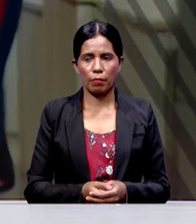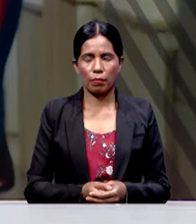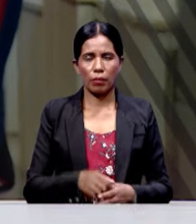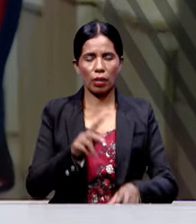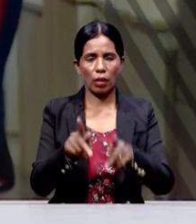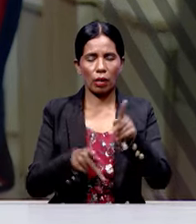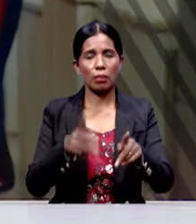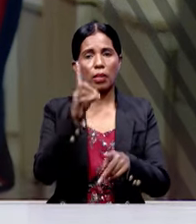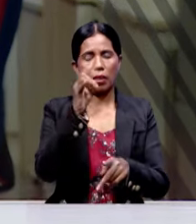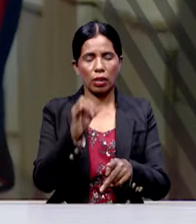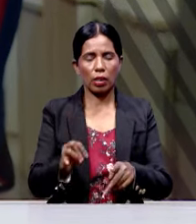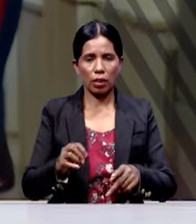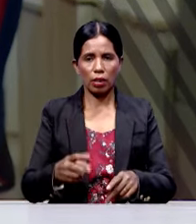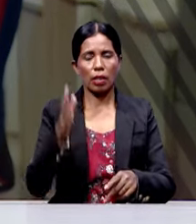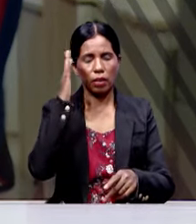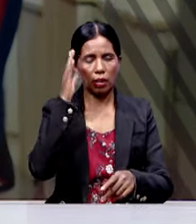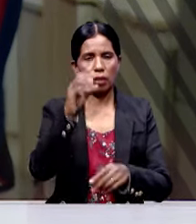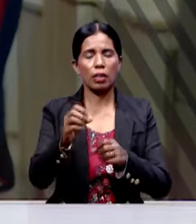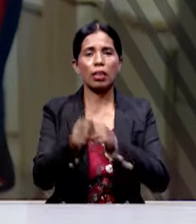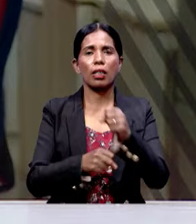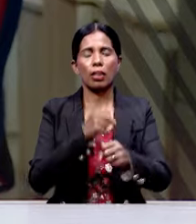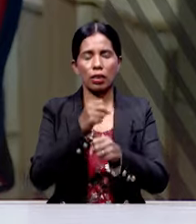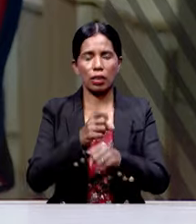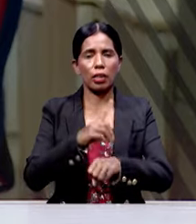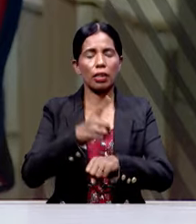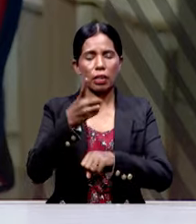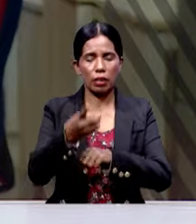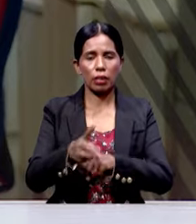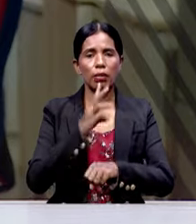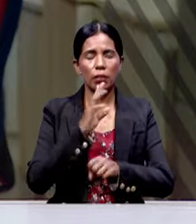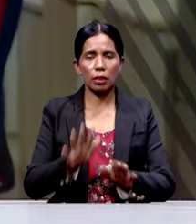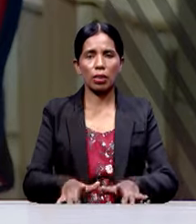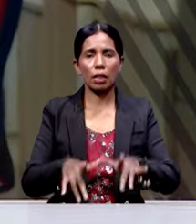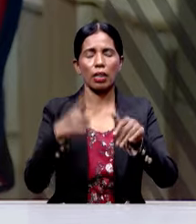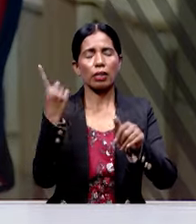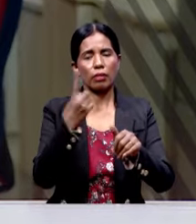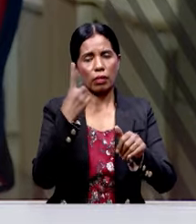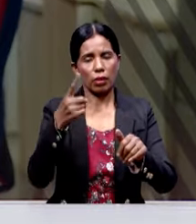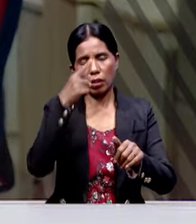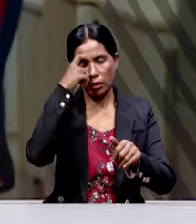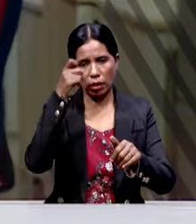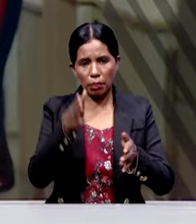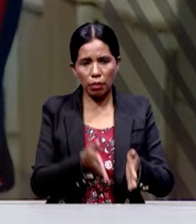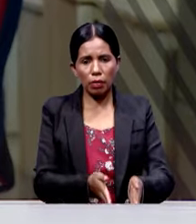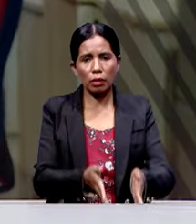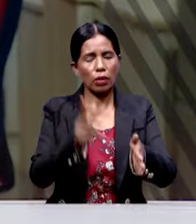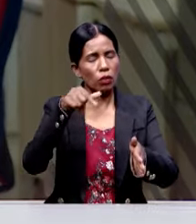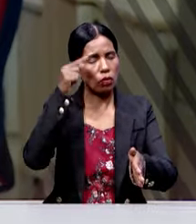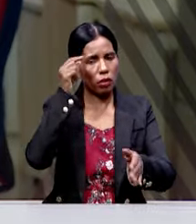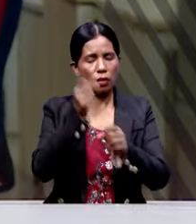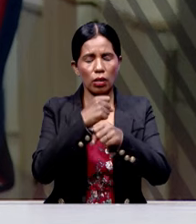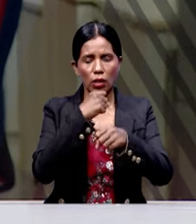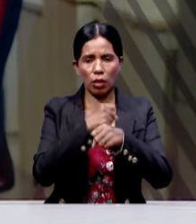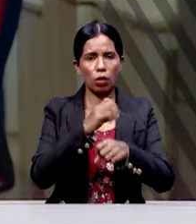Komunidade e a capital dele considera cada tinang inundação sempre acontece, tambah valeta nebe governo halo